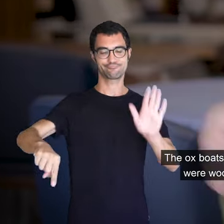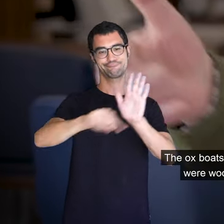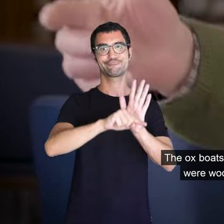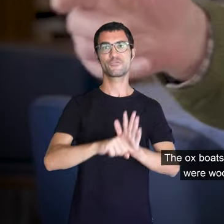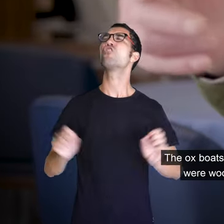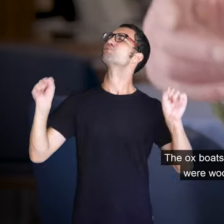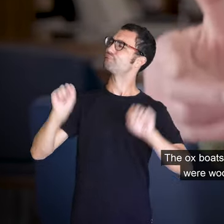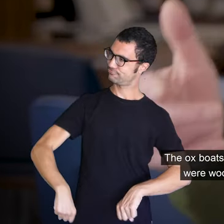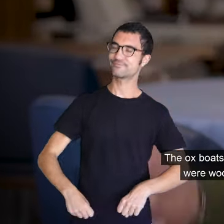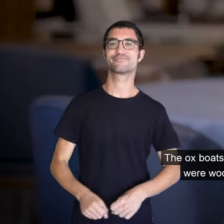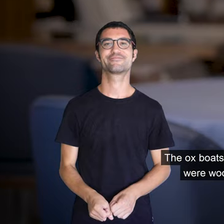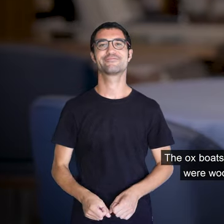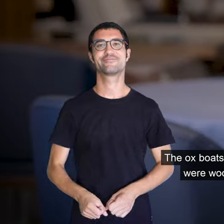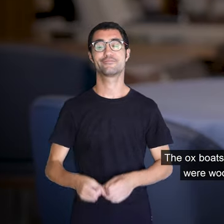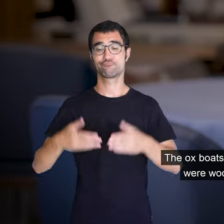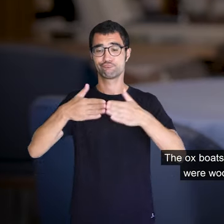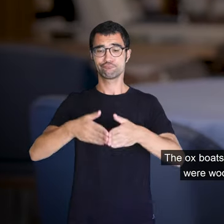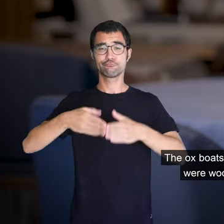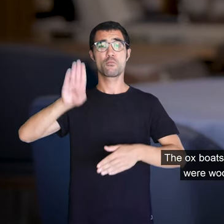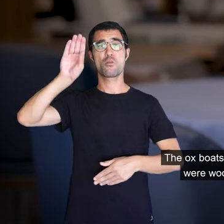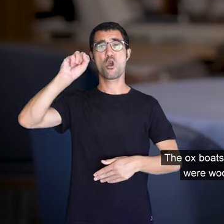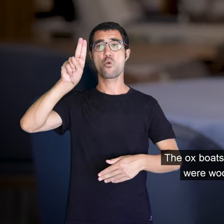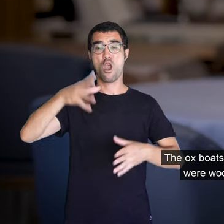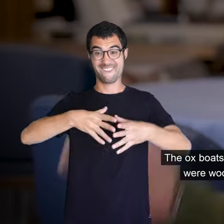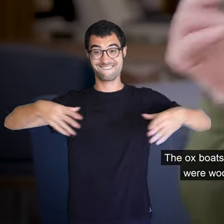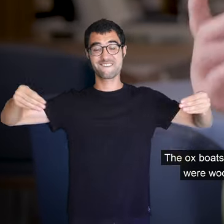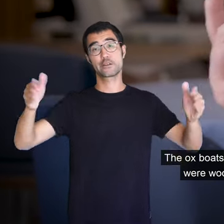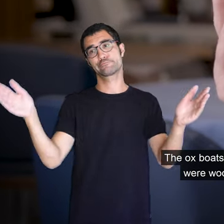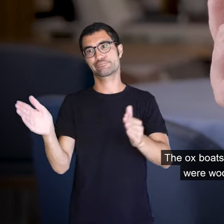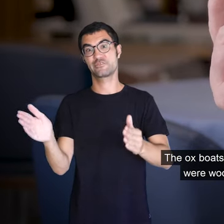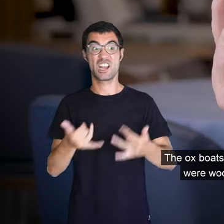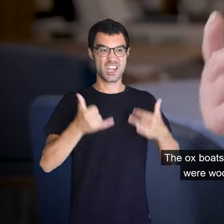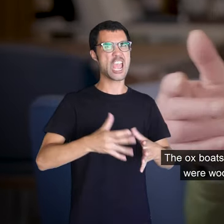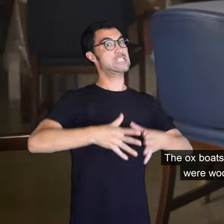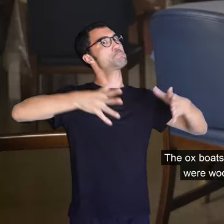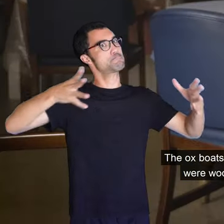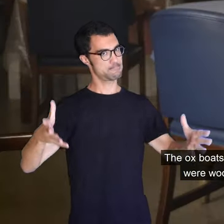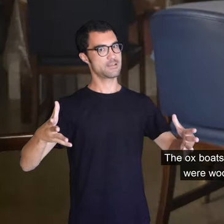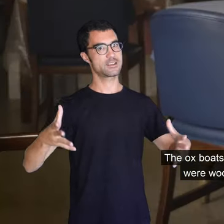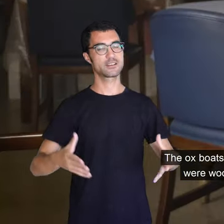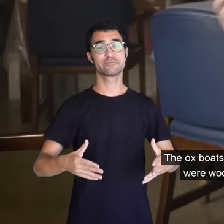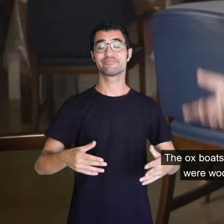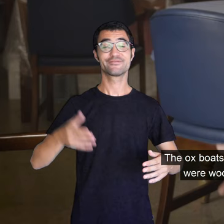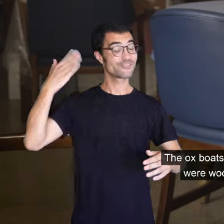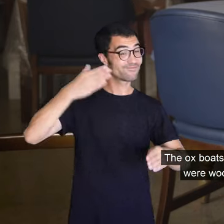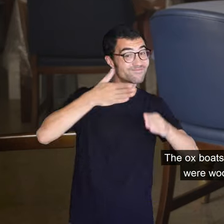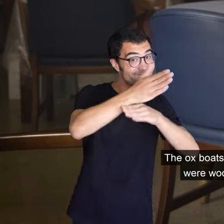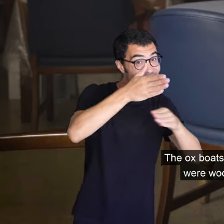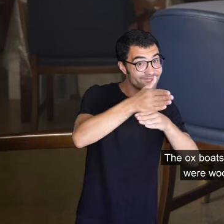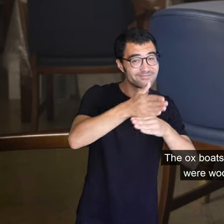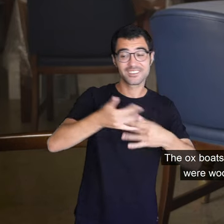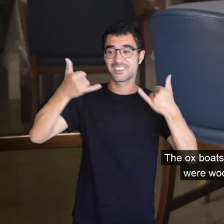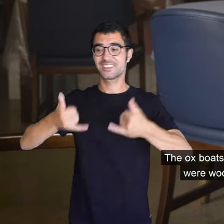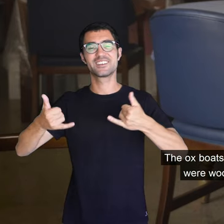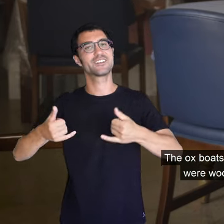Aquí, els bous, sí, eren petits, les barques. Ara són grossos. Són de plàstic i antes eren de